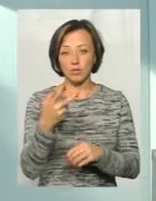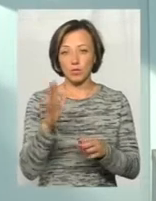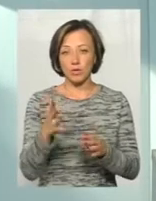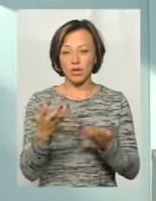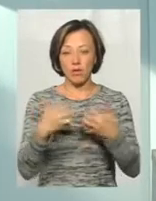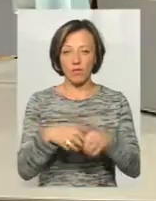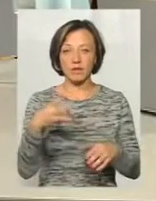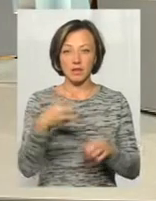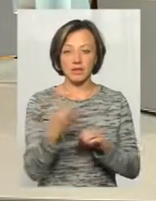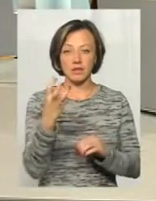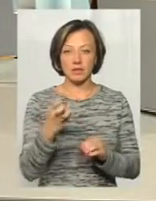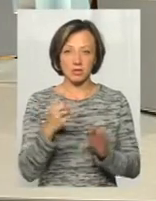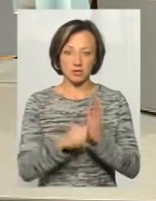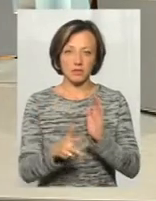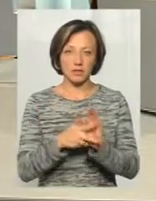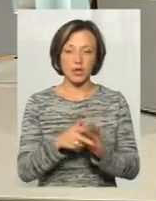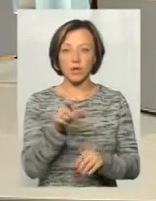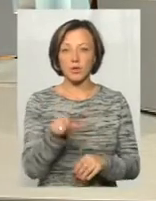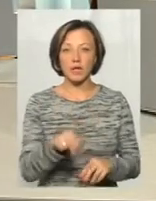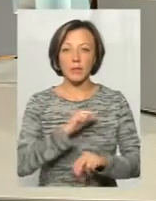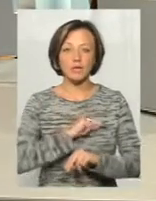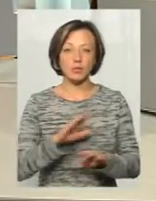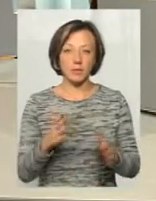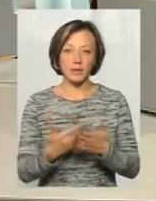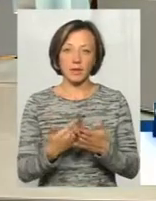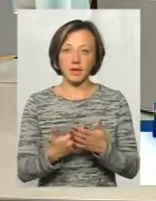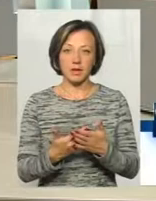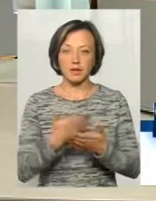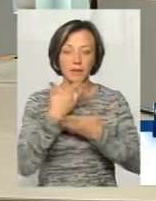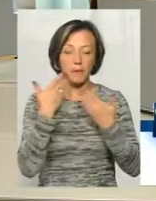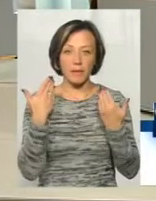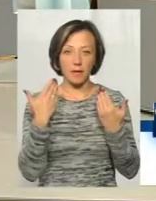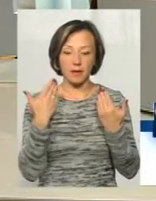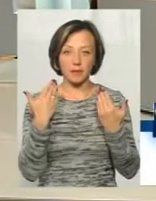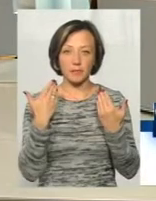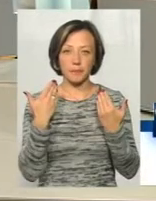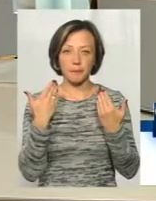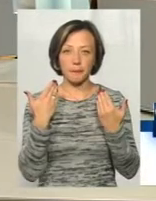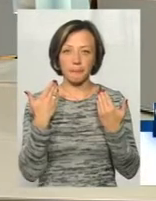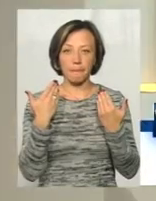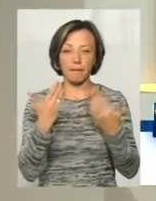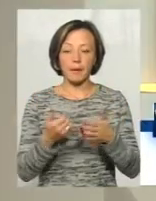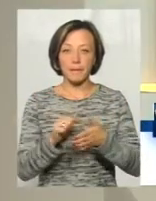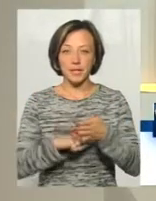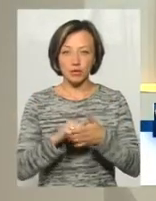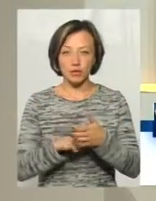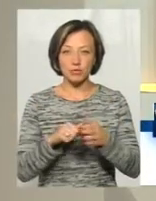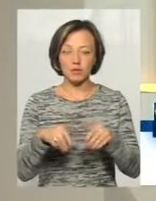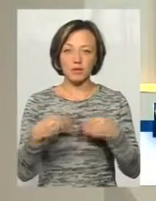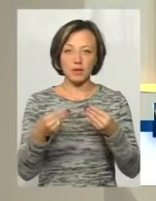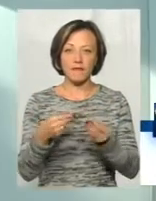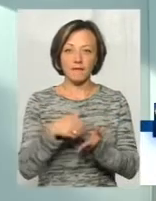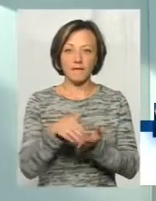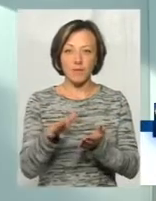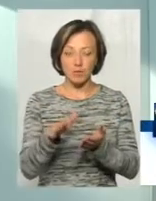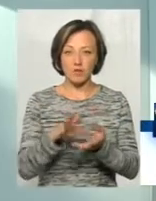Ні, в плані того, що те, що людина безробітна, якби немає підґрунтя для того, щоб давати... Щоб